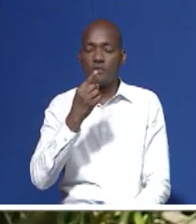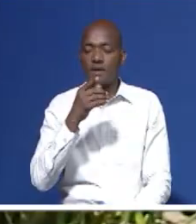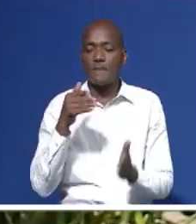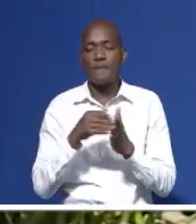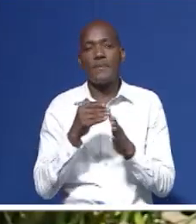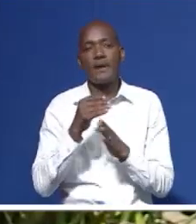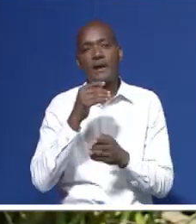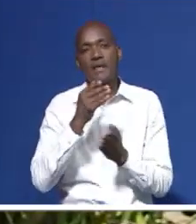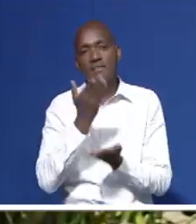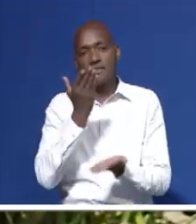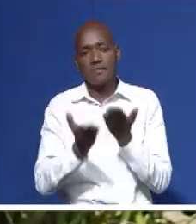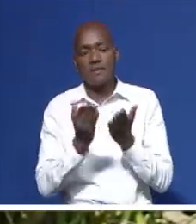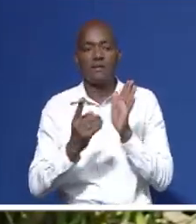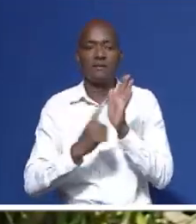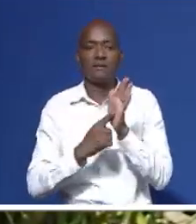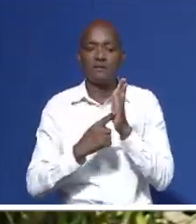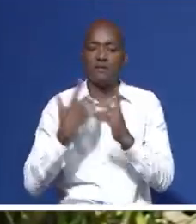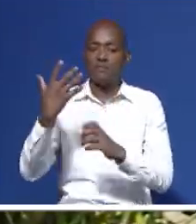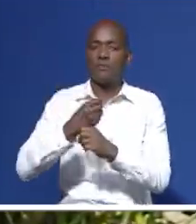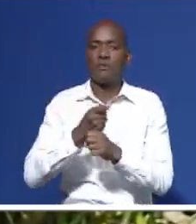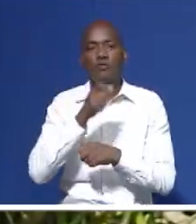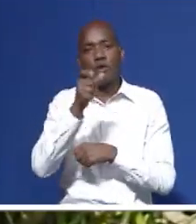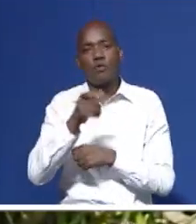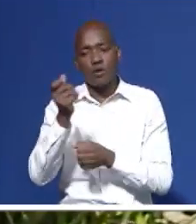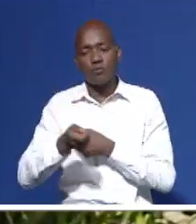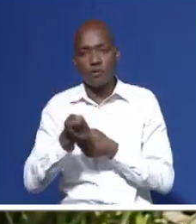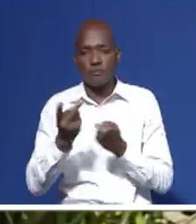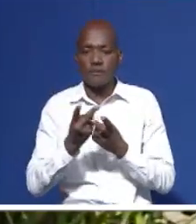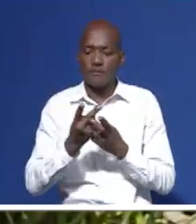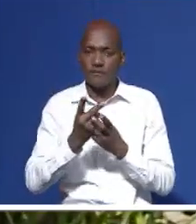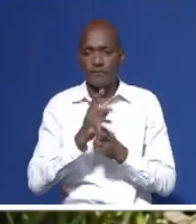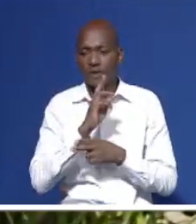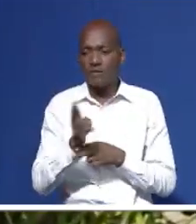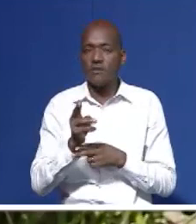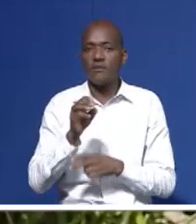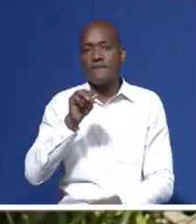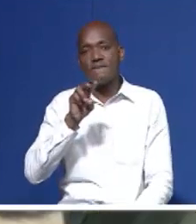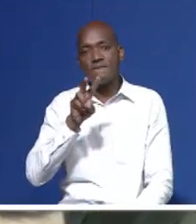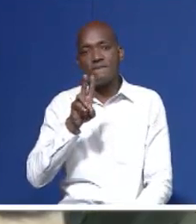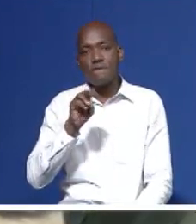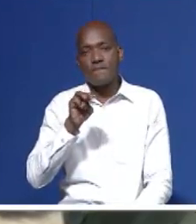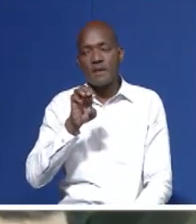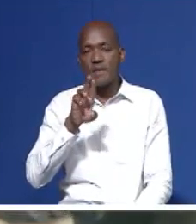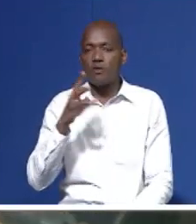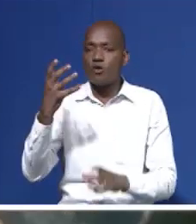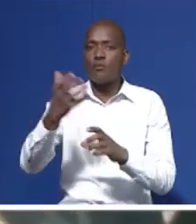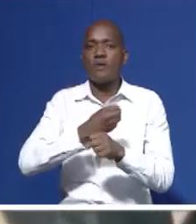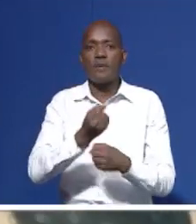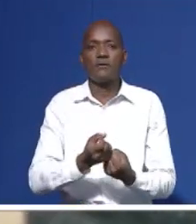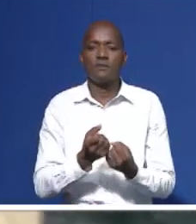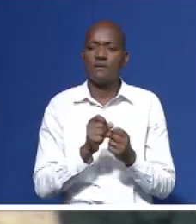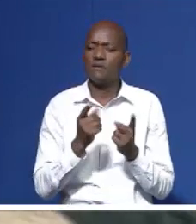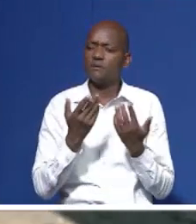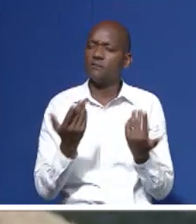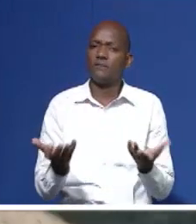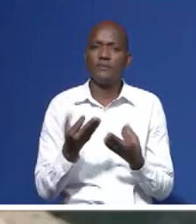na kuongeza mapato kwa wakulima na hali kadhalika kuingizia almashauri ya Mvumero mapato. Lakini je, ni kweli miundombinu